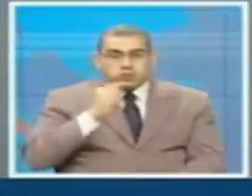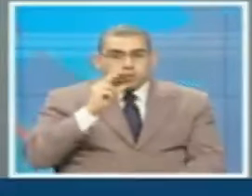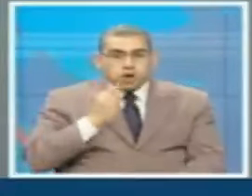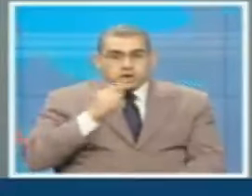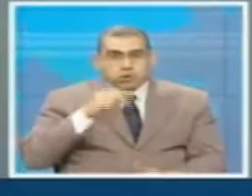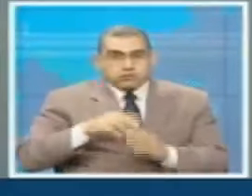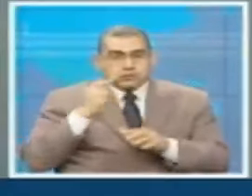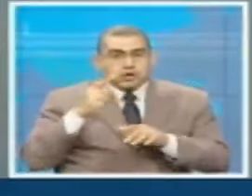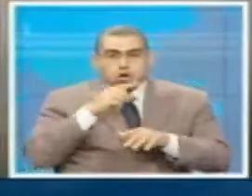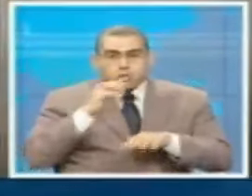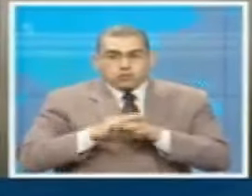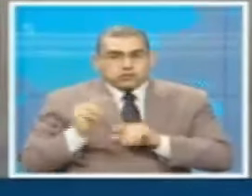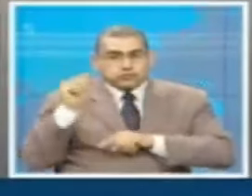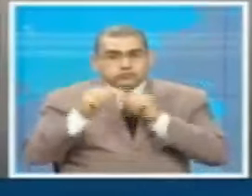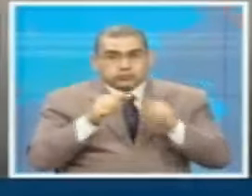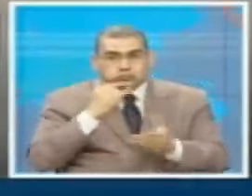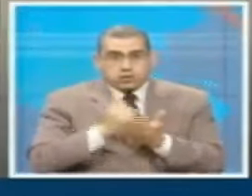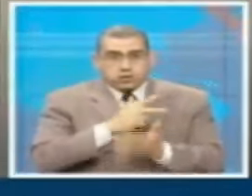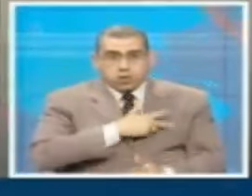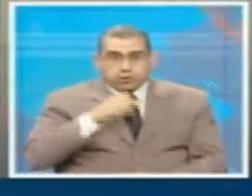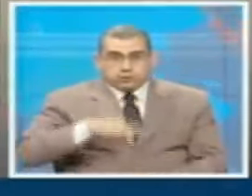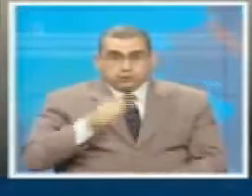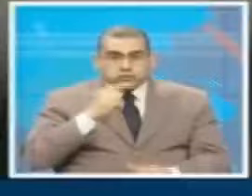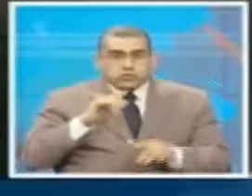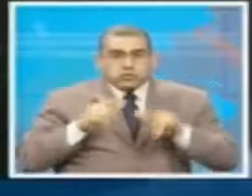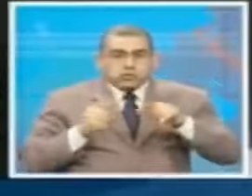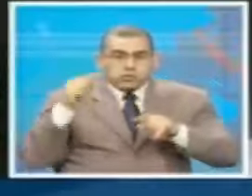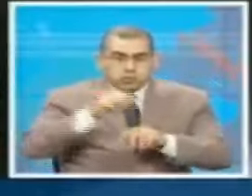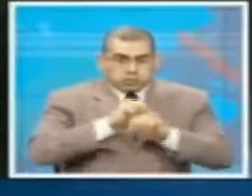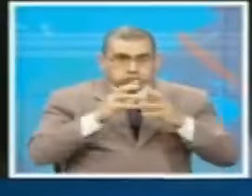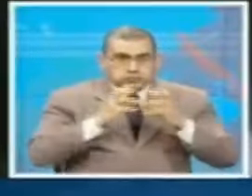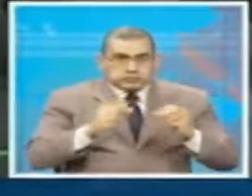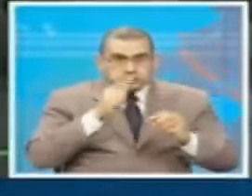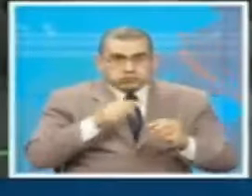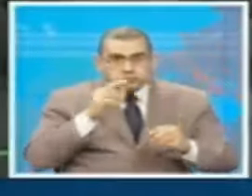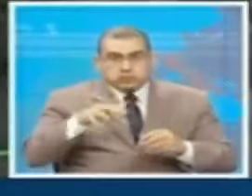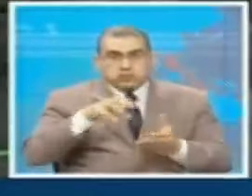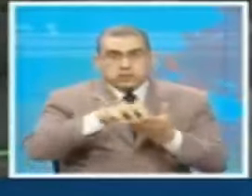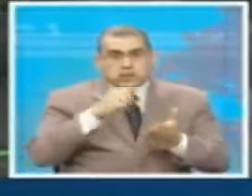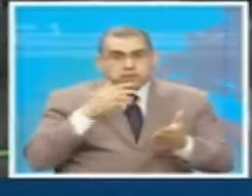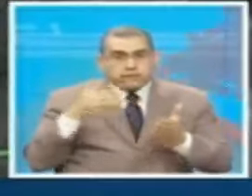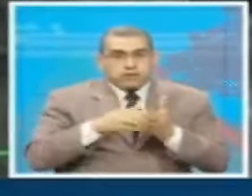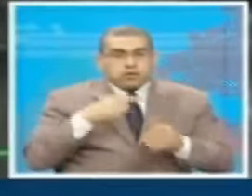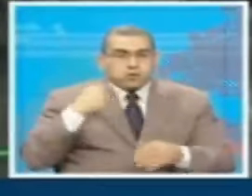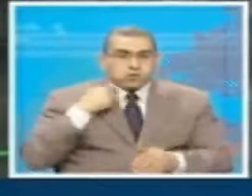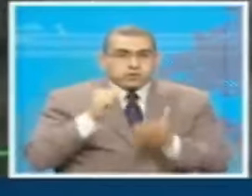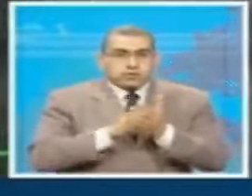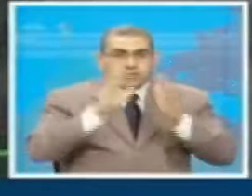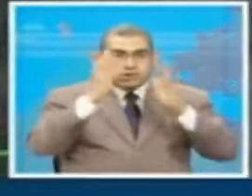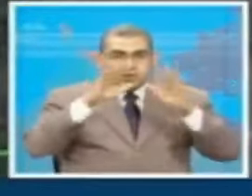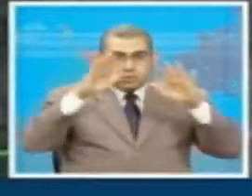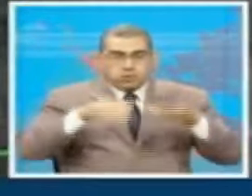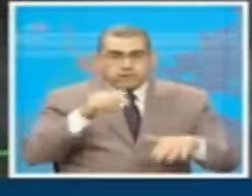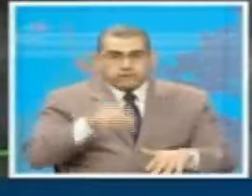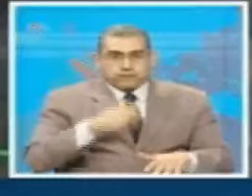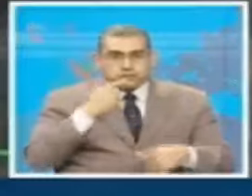روسية. إذ قالت سلطات مدينة كييف إن حطام صاروخ سقط في منطقة بوسط المدينة ما أدى إلى وقوع أضرار بمبنى سكني،